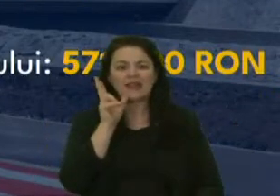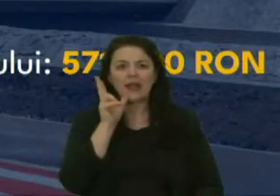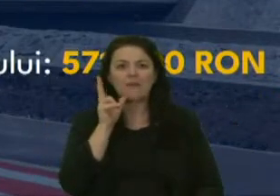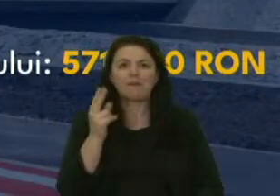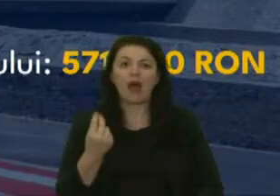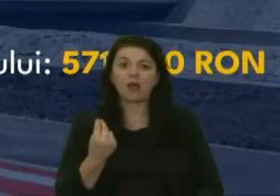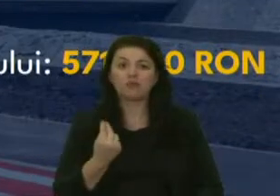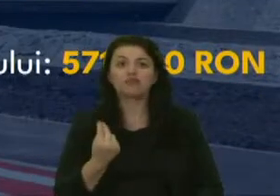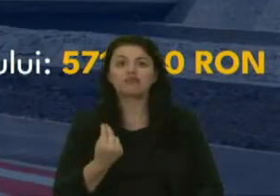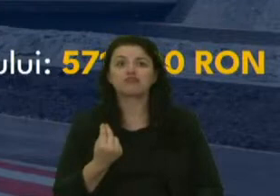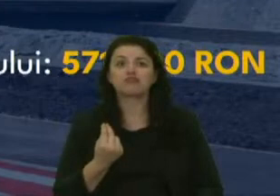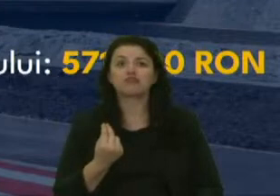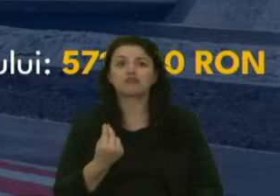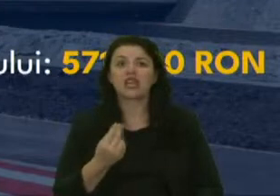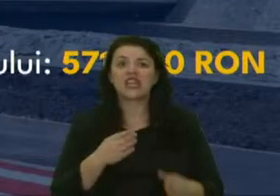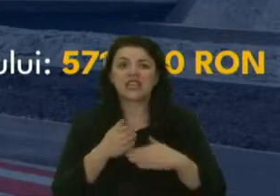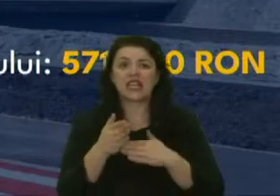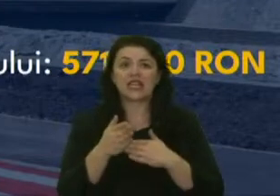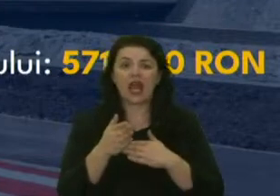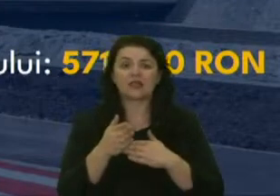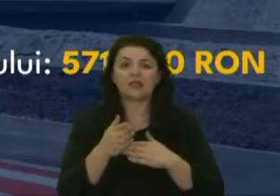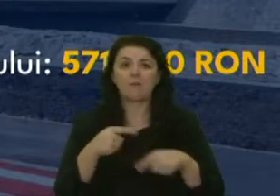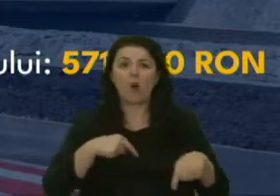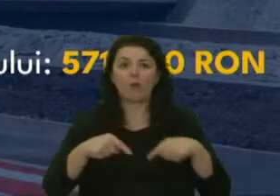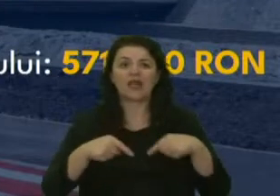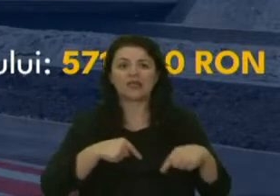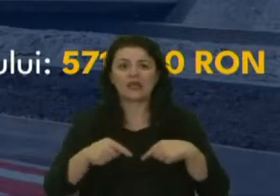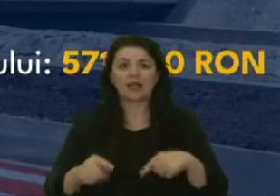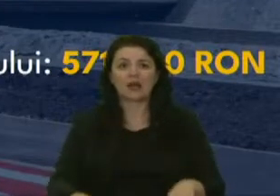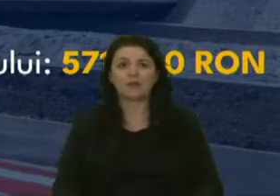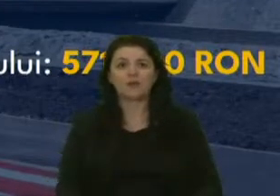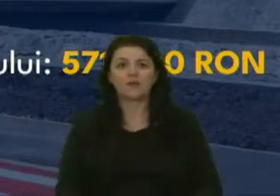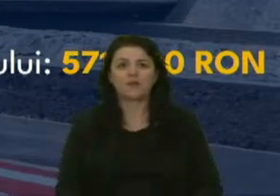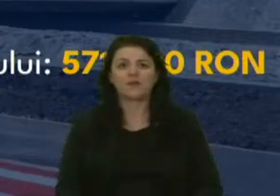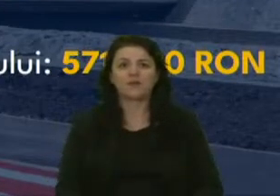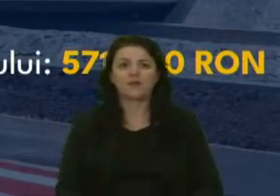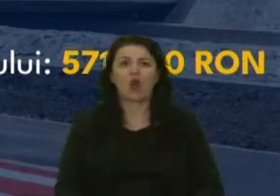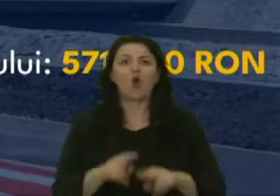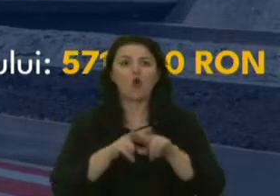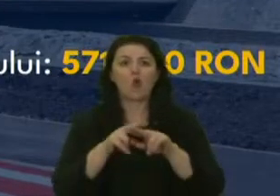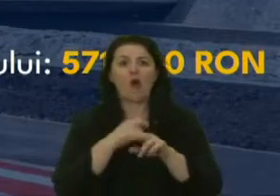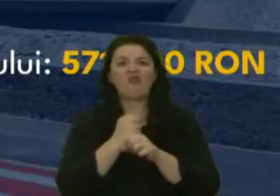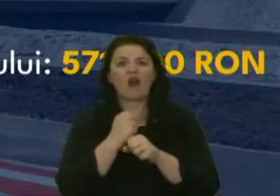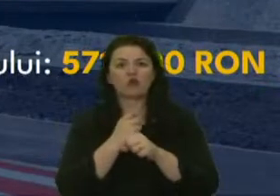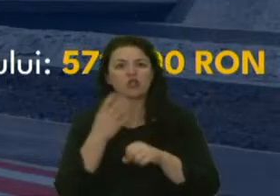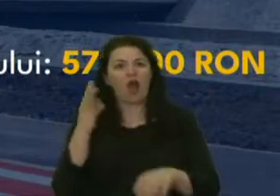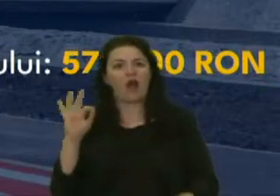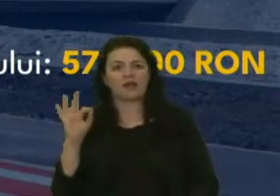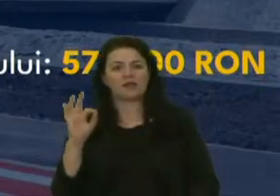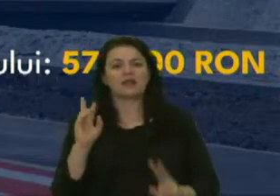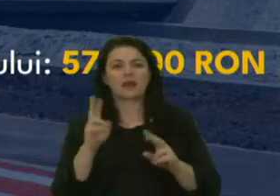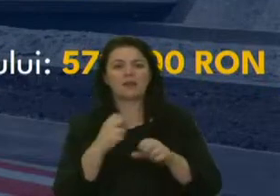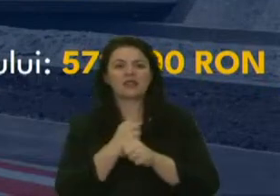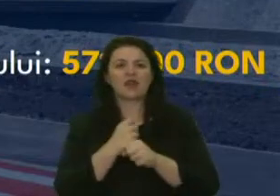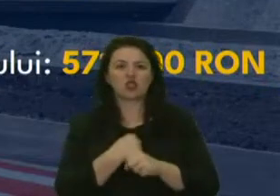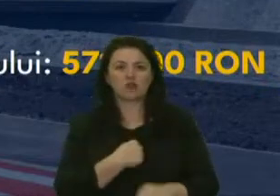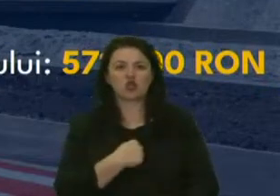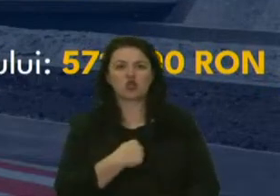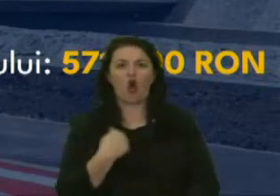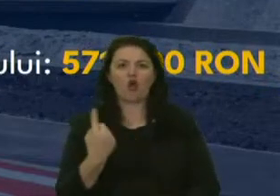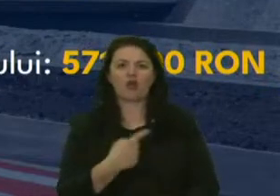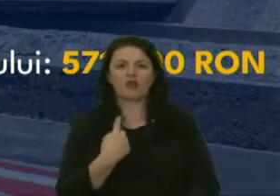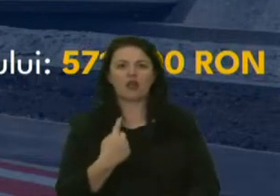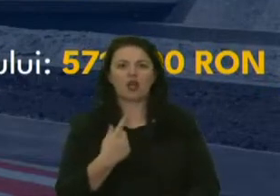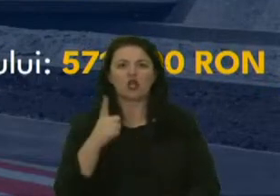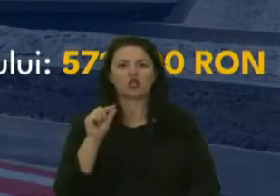rapid mai eficient direct mod de mobilitate și atunci așa cum au făcut și alții Trebuie să facem și noi astfel încât